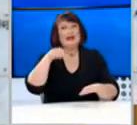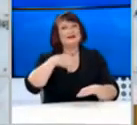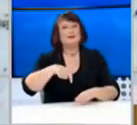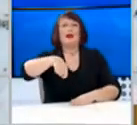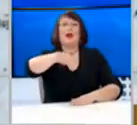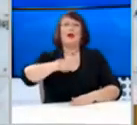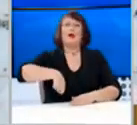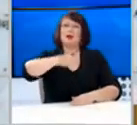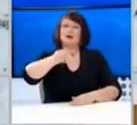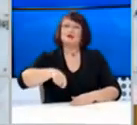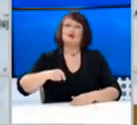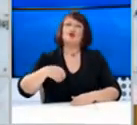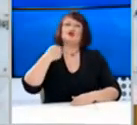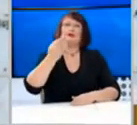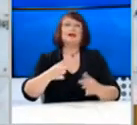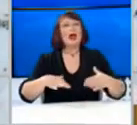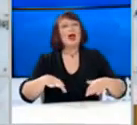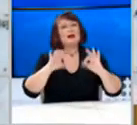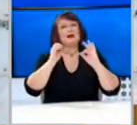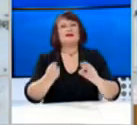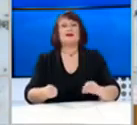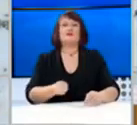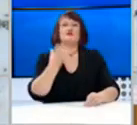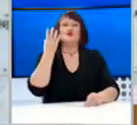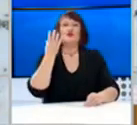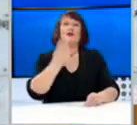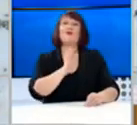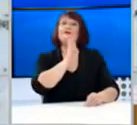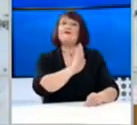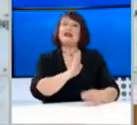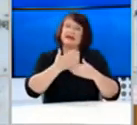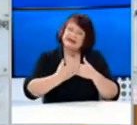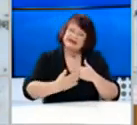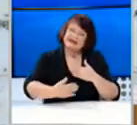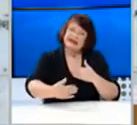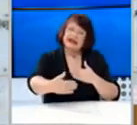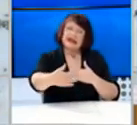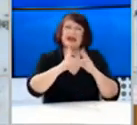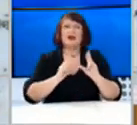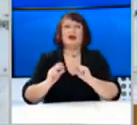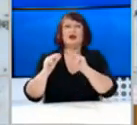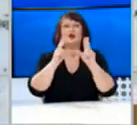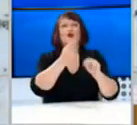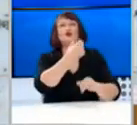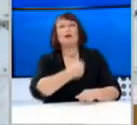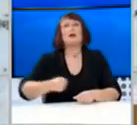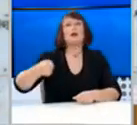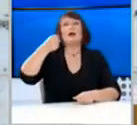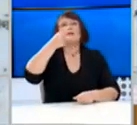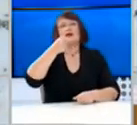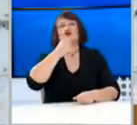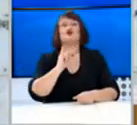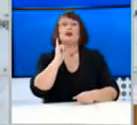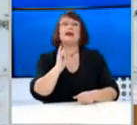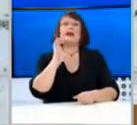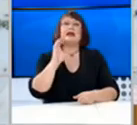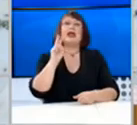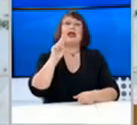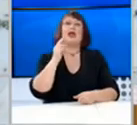Αγιασμός εν συνεχεία για την έναρξη των εργασιών της Β' Συνόδου από τον Μακαριότατο Αρχιεπίσκοπο Αθηνών και Πάσης Ελλάδος,